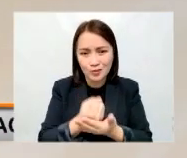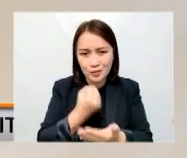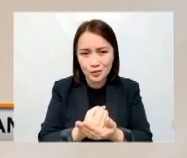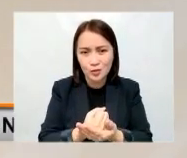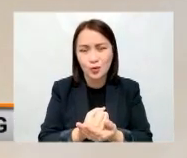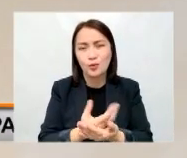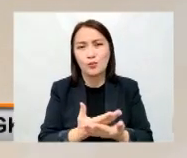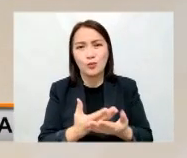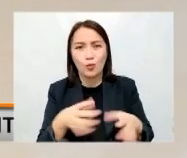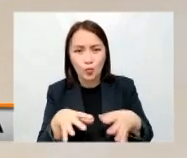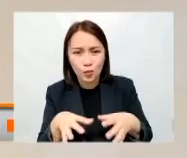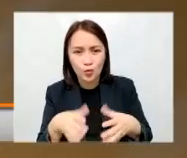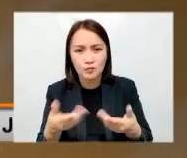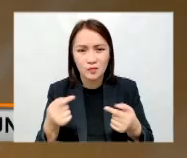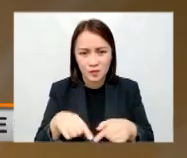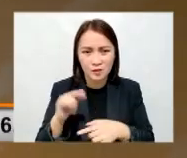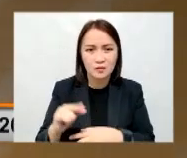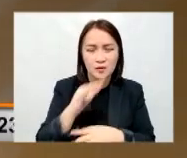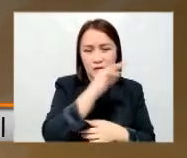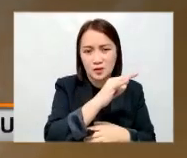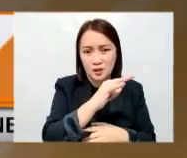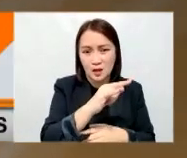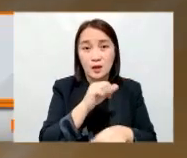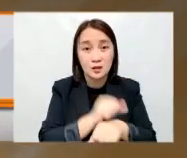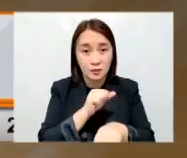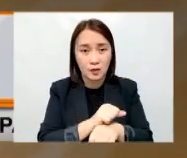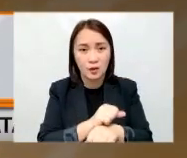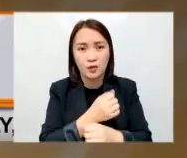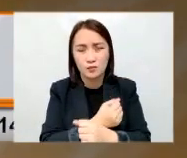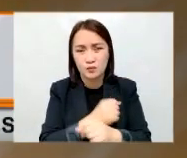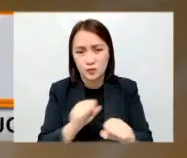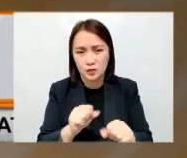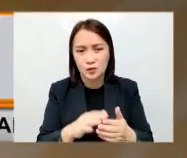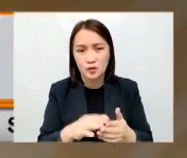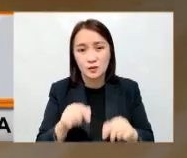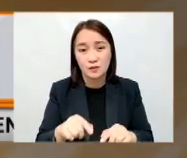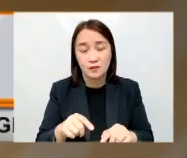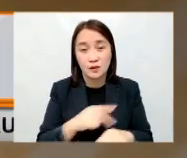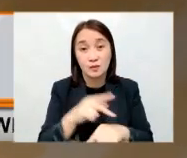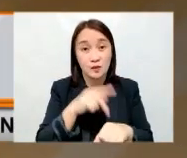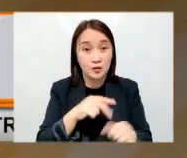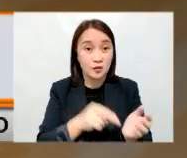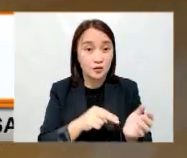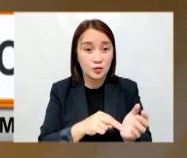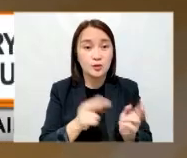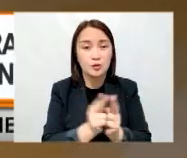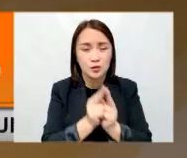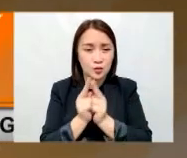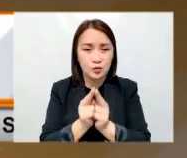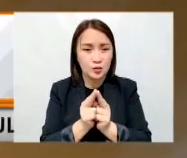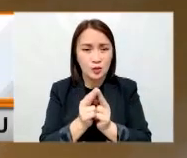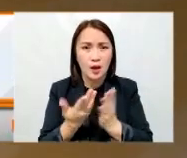nurse migration at job security. Sinagundahan ito ng Filipino Nurses United. Na ang gusto namin ay yung konkretong hakbang